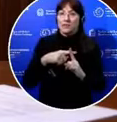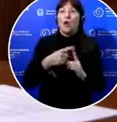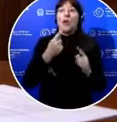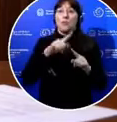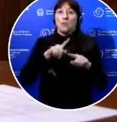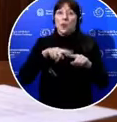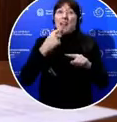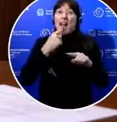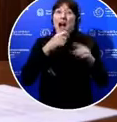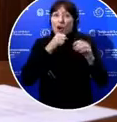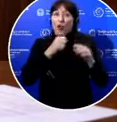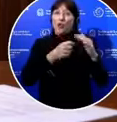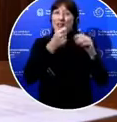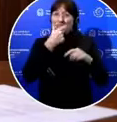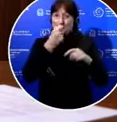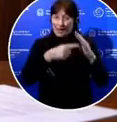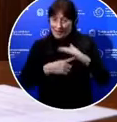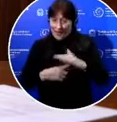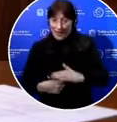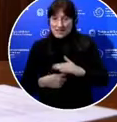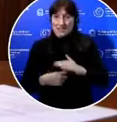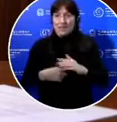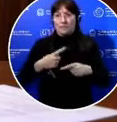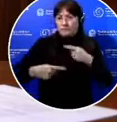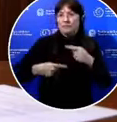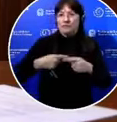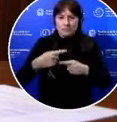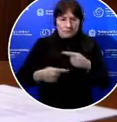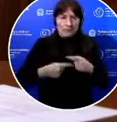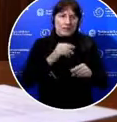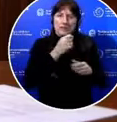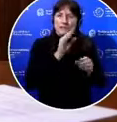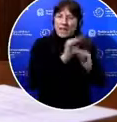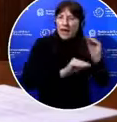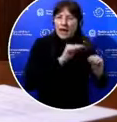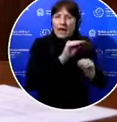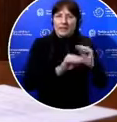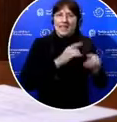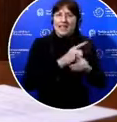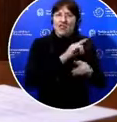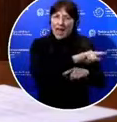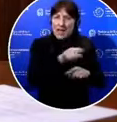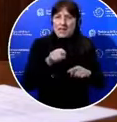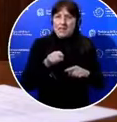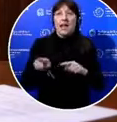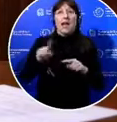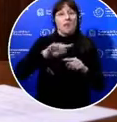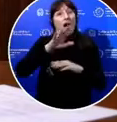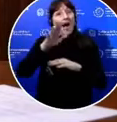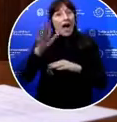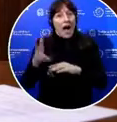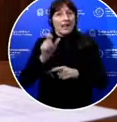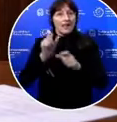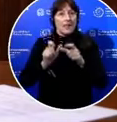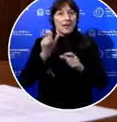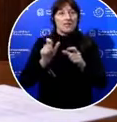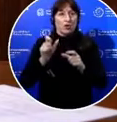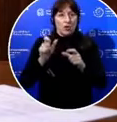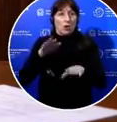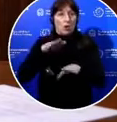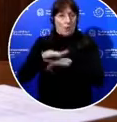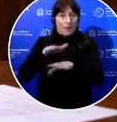tunnel e dall'altra parte anche la voce delle diverse persone che debbono avere